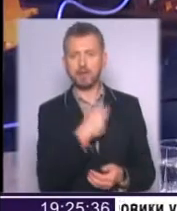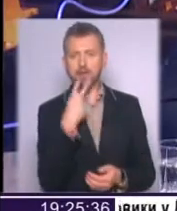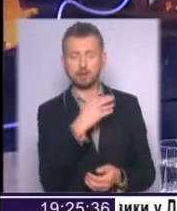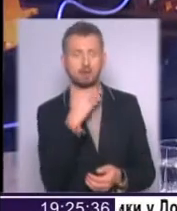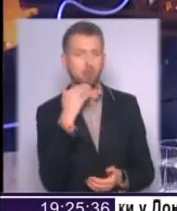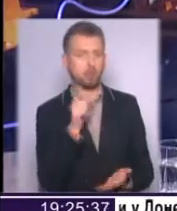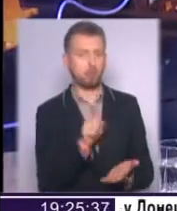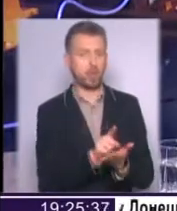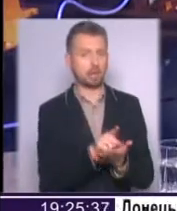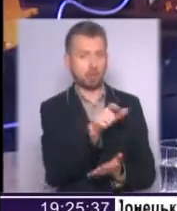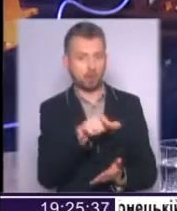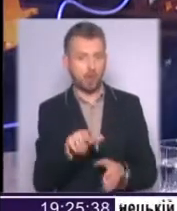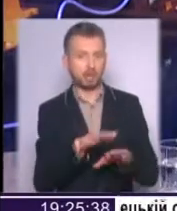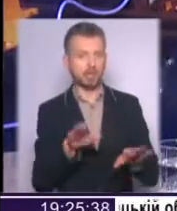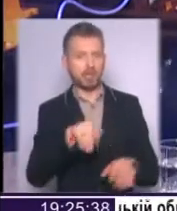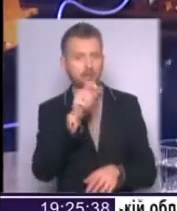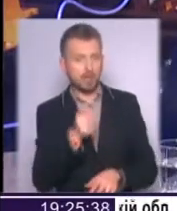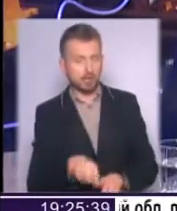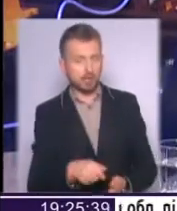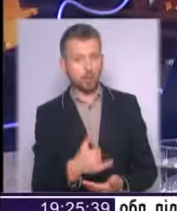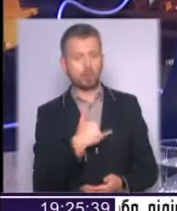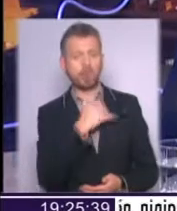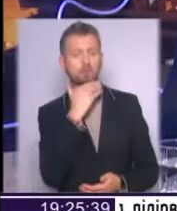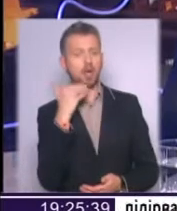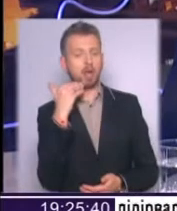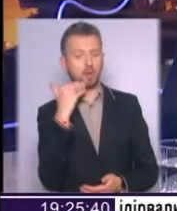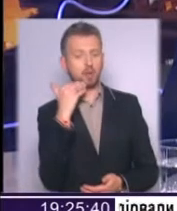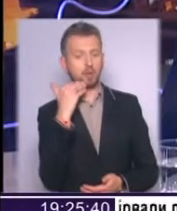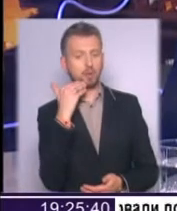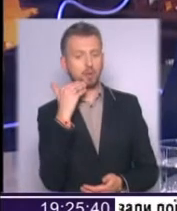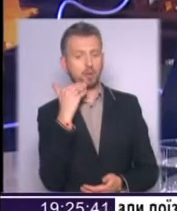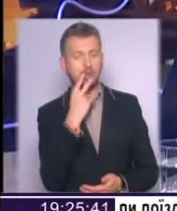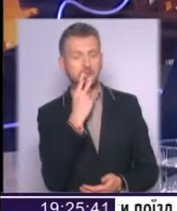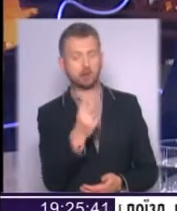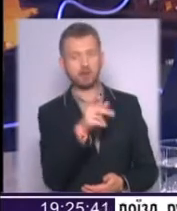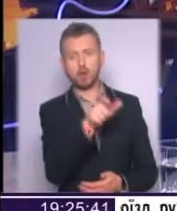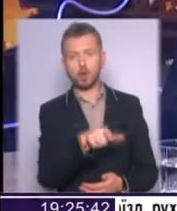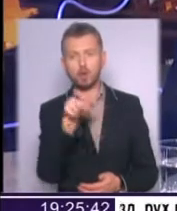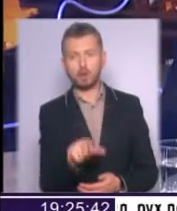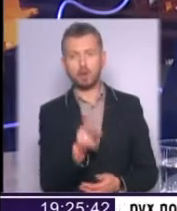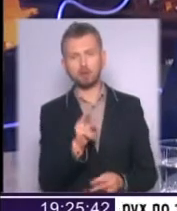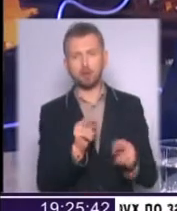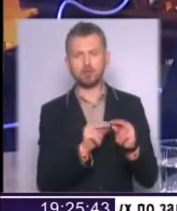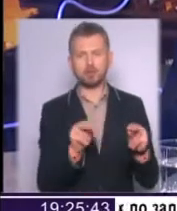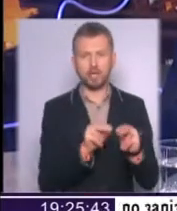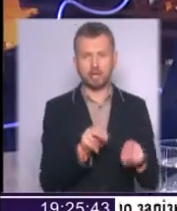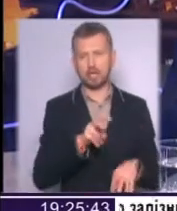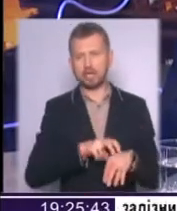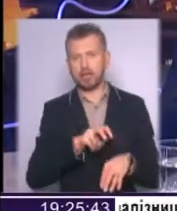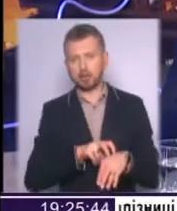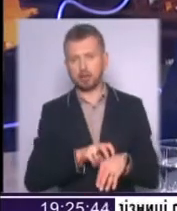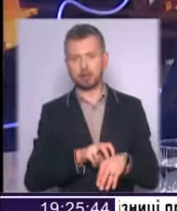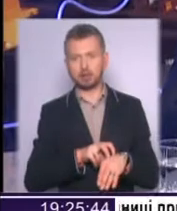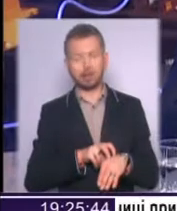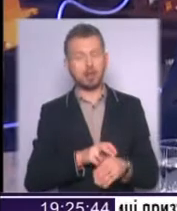пенсіонерів. 100%. Дітей війни. Нас величезна кількість дивиться громадян, які є вчителями, лікарями.